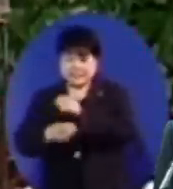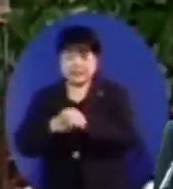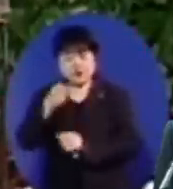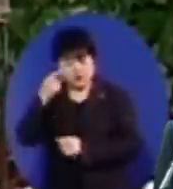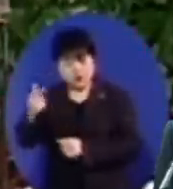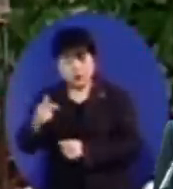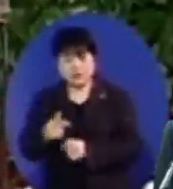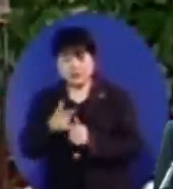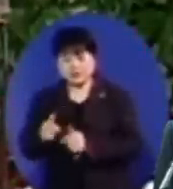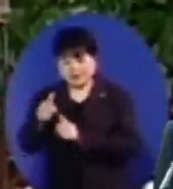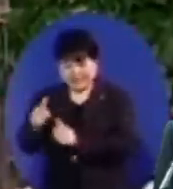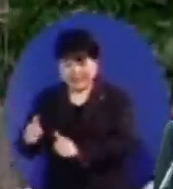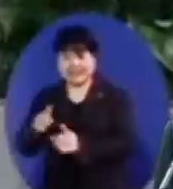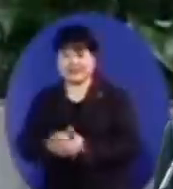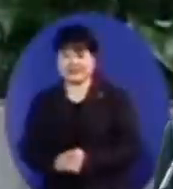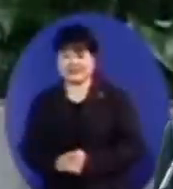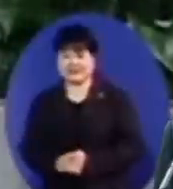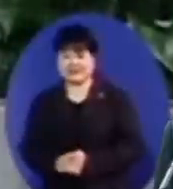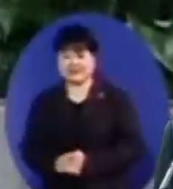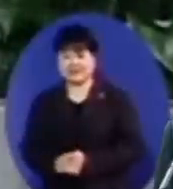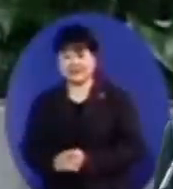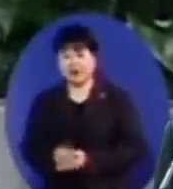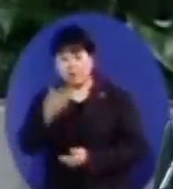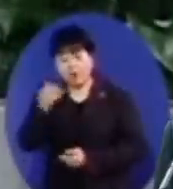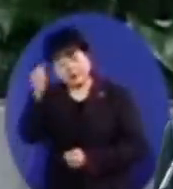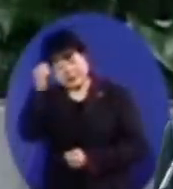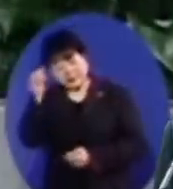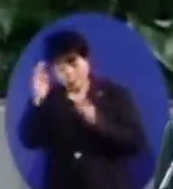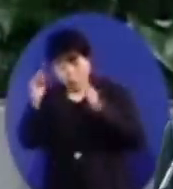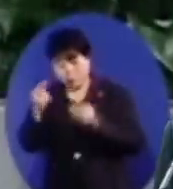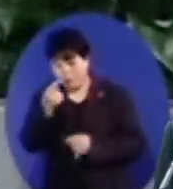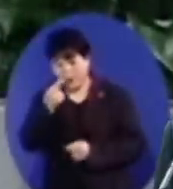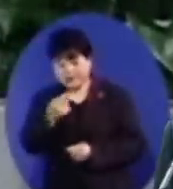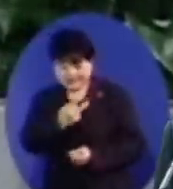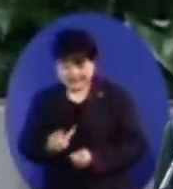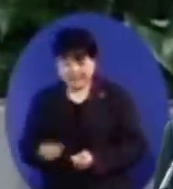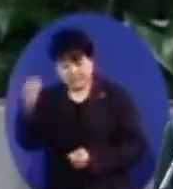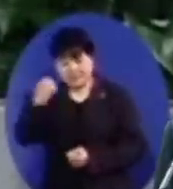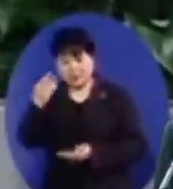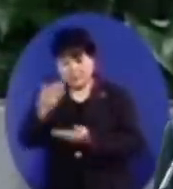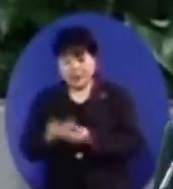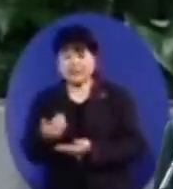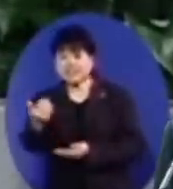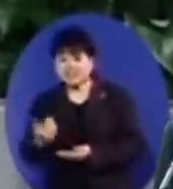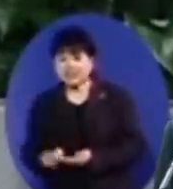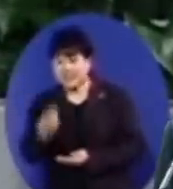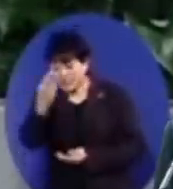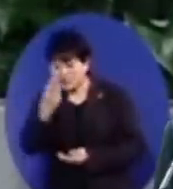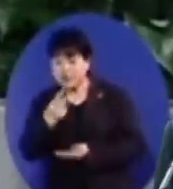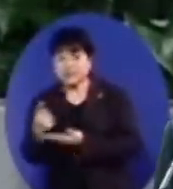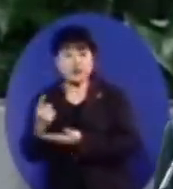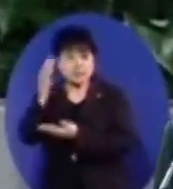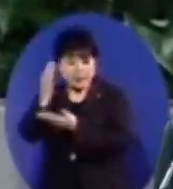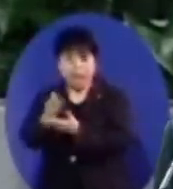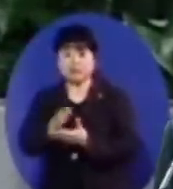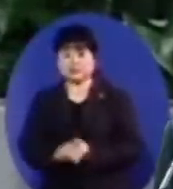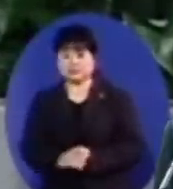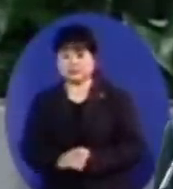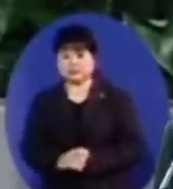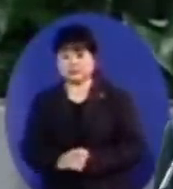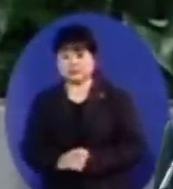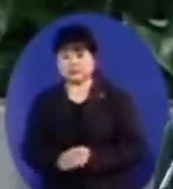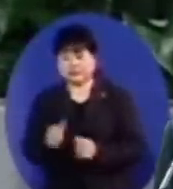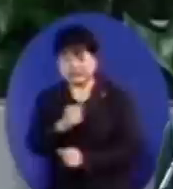예수님 따라다니면서 숙식을 같이 하고 공부를 한 제자들도 성령 받기 전에 예루살렘 떠나지 말아야 했습니다. 너는